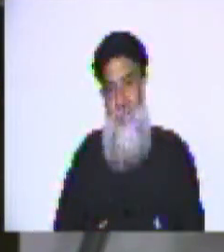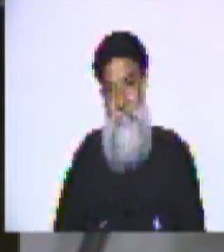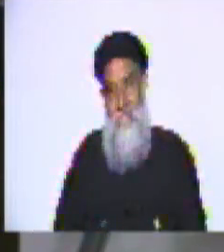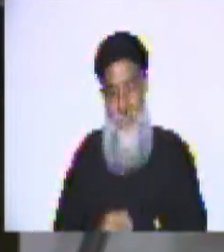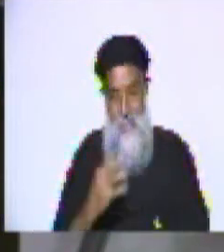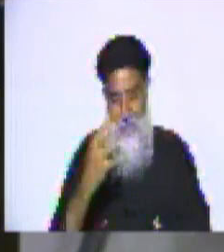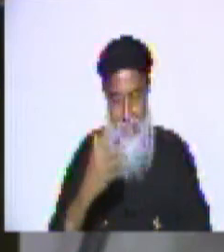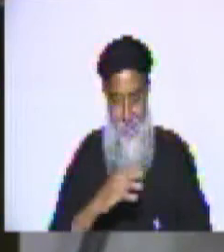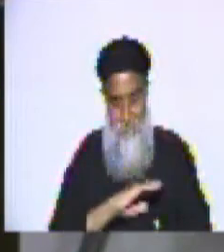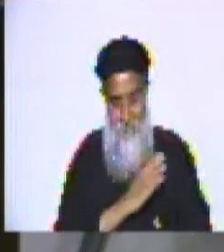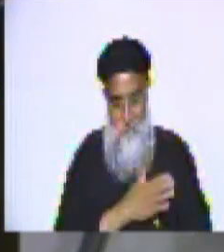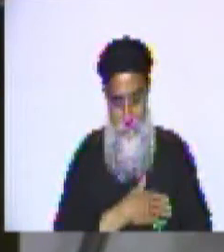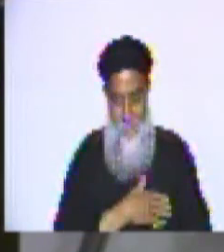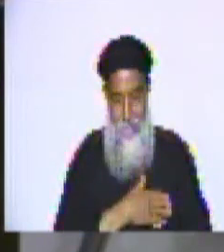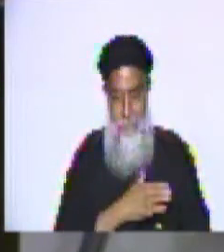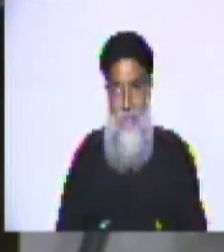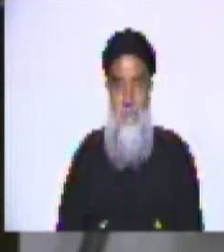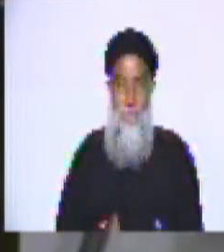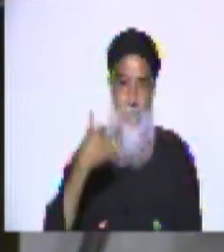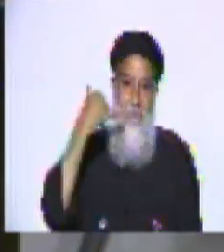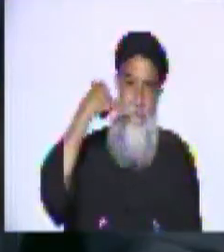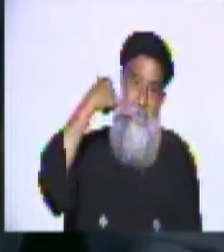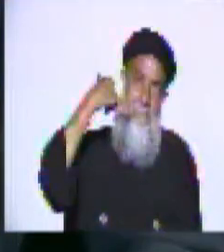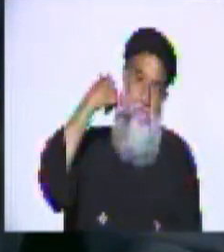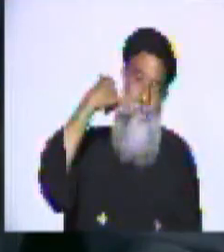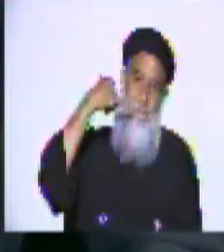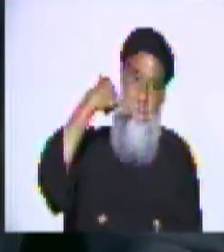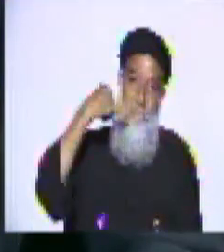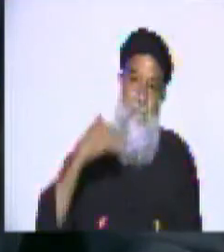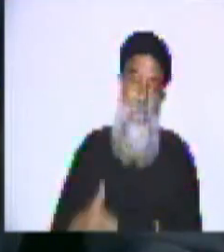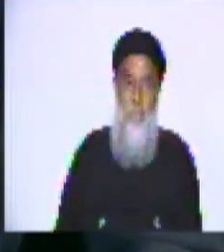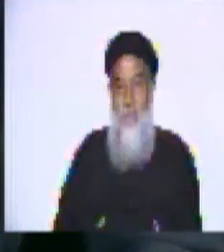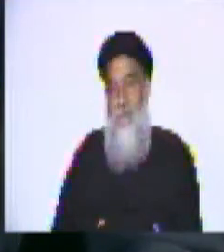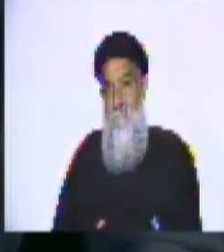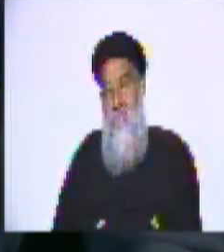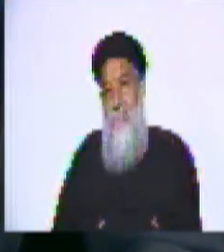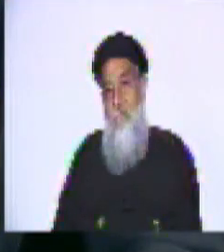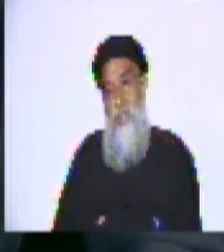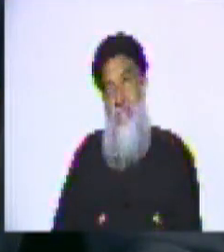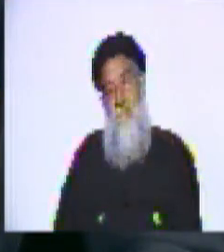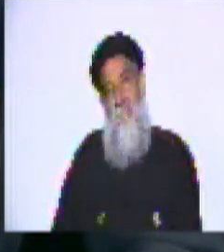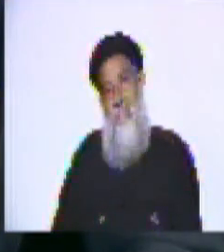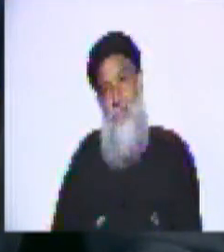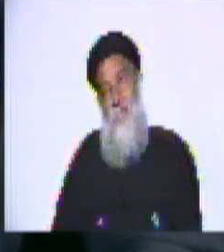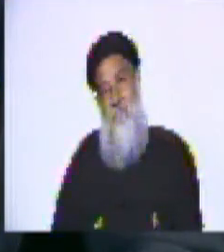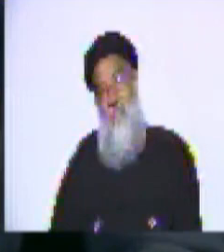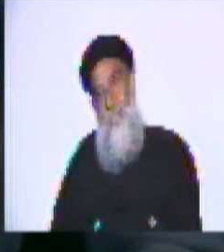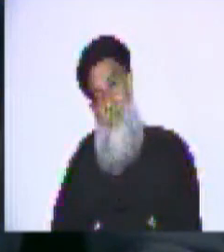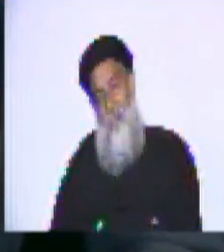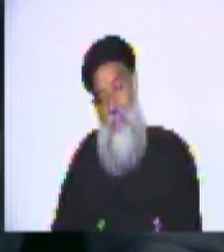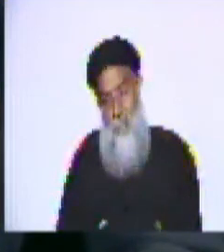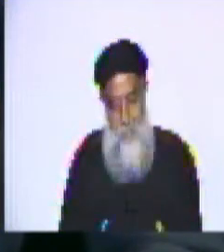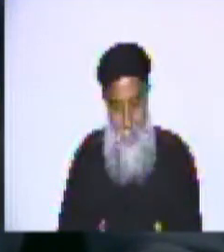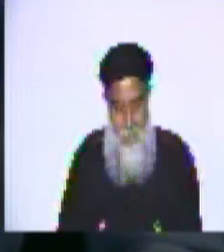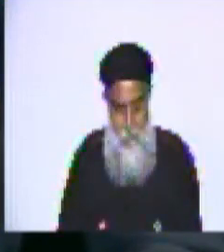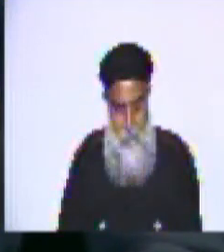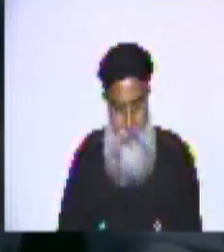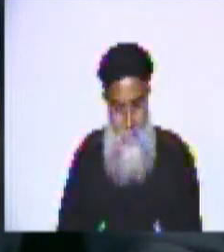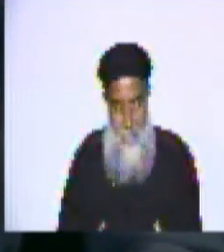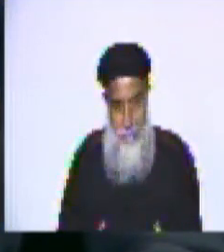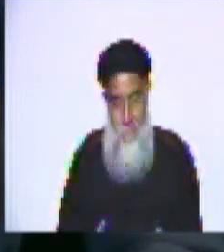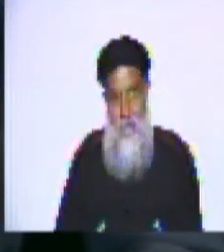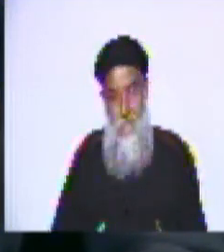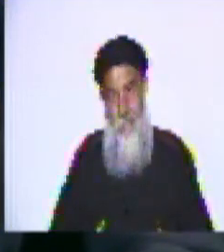عقيدته. معنا سيدنا مداخله استاذ مينا. الو، سلام يا بونا. سلام يا حبيبي. سلام